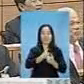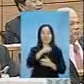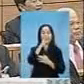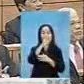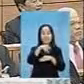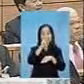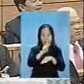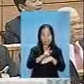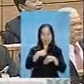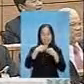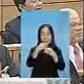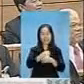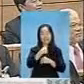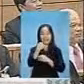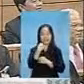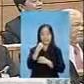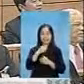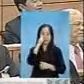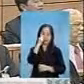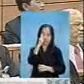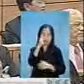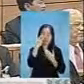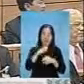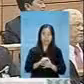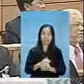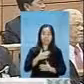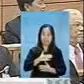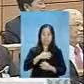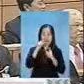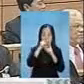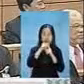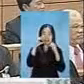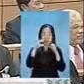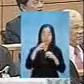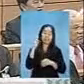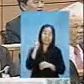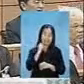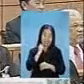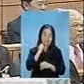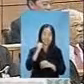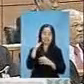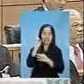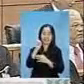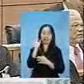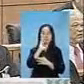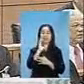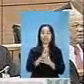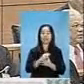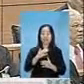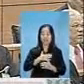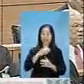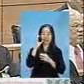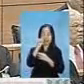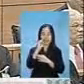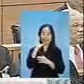ซึ่งผมให้กำลังใจท่านมาตลอด3วันเมื่อสักครู่นี้ผมพูดว่าผีกัดอย่ากัดตอบผมถอนคำว่าผีกั